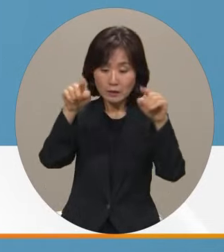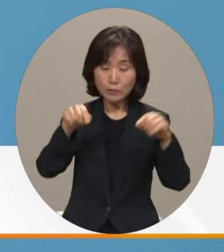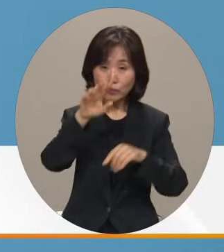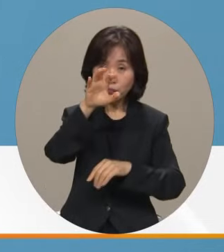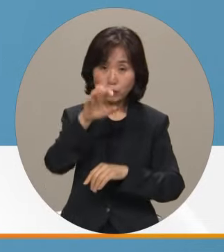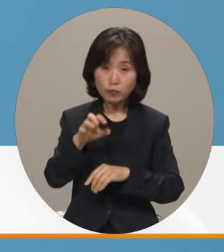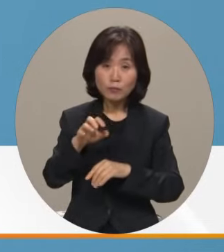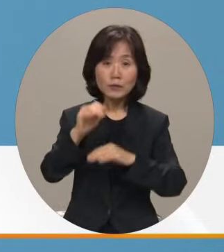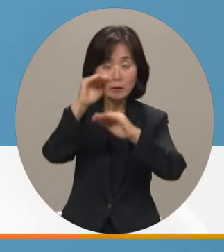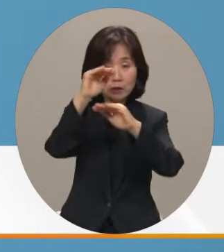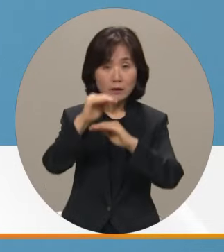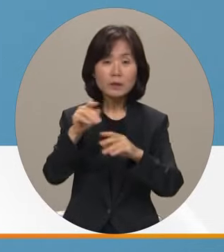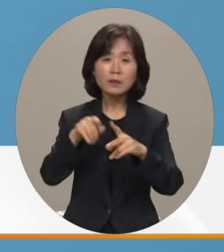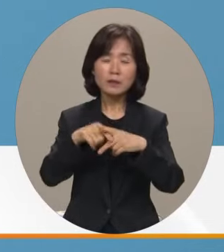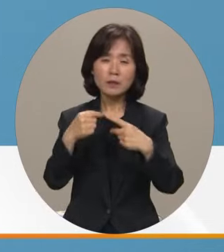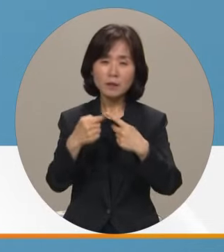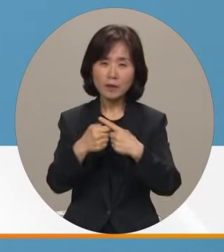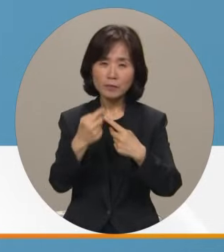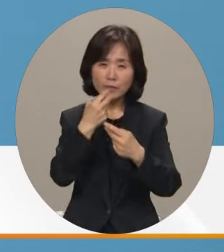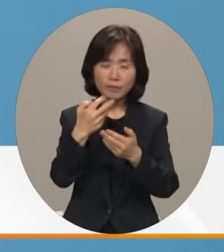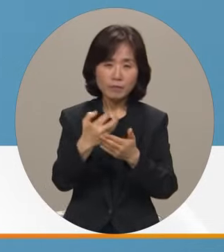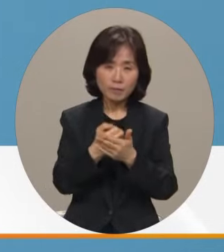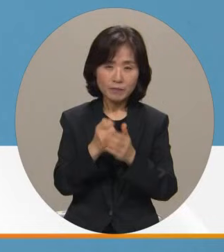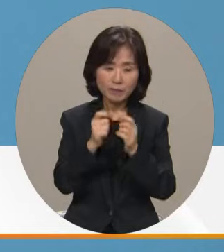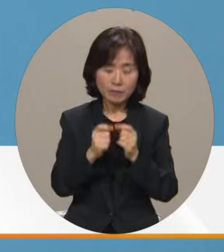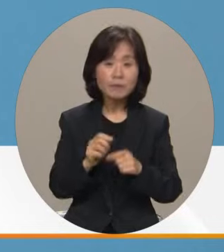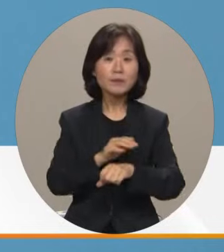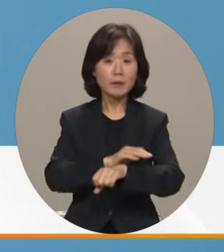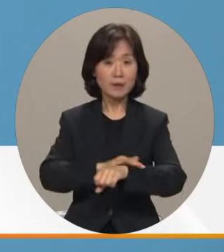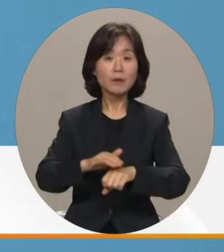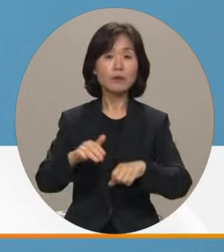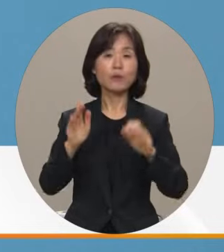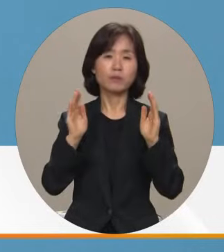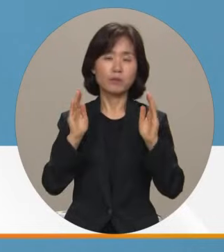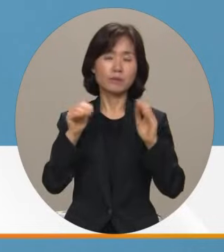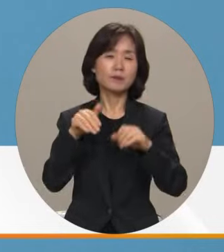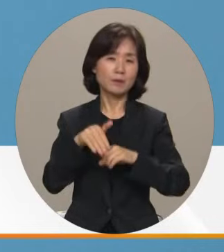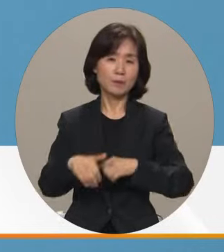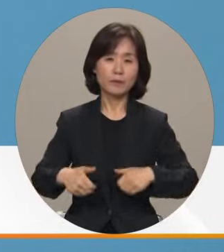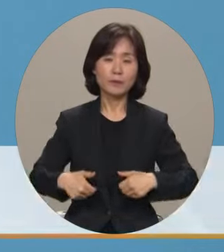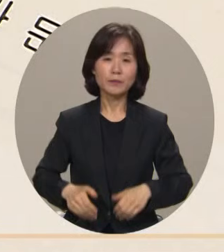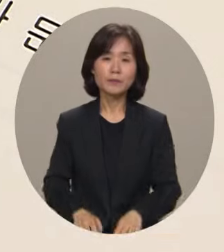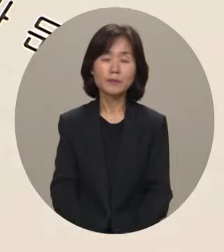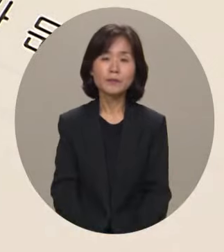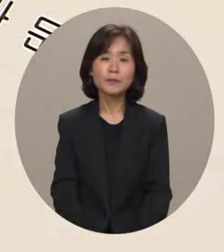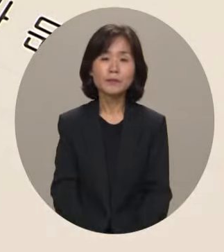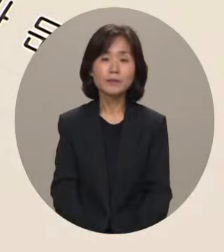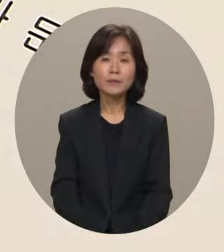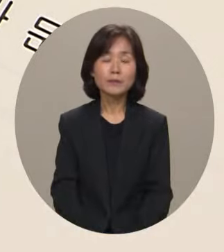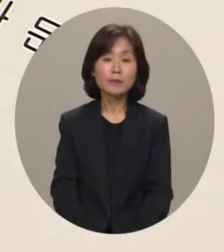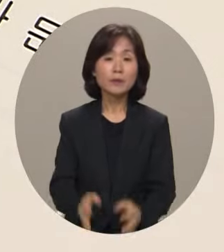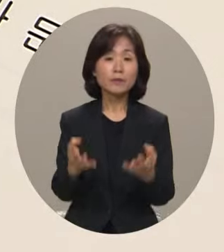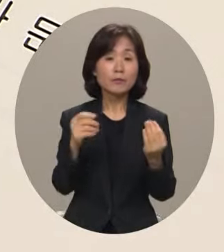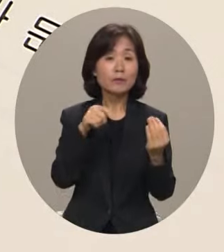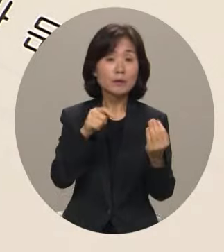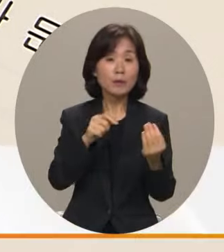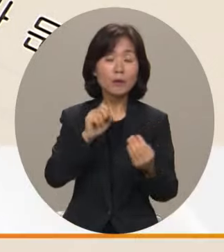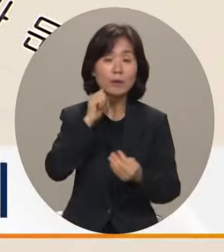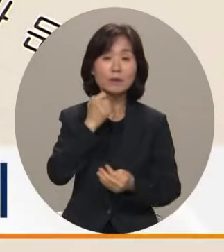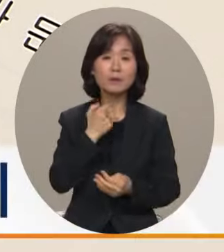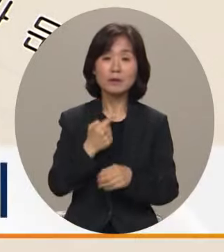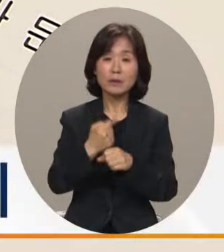작품의 내용 이해를 좀 꼼꼼히 하는 방식으로 공부를 하셔야 합니다 수학 역시